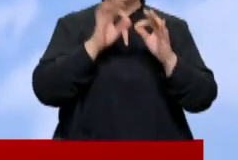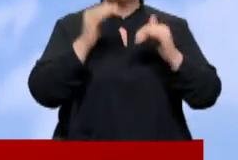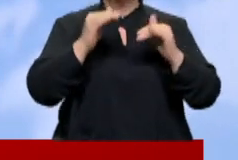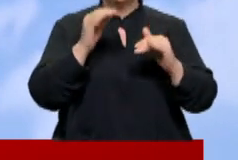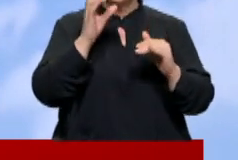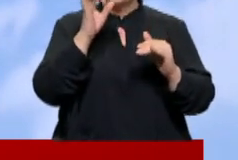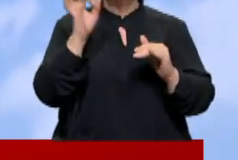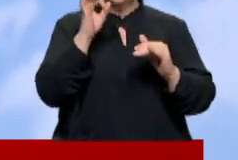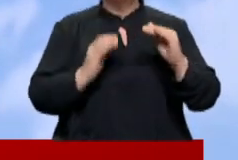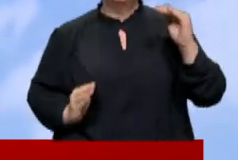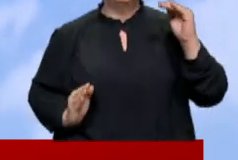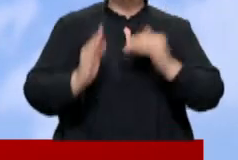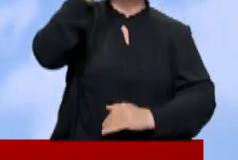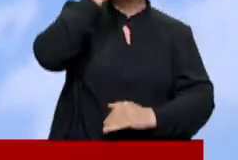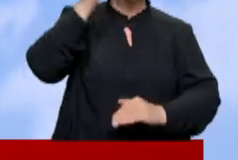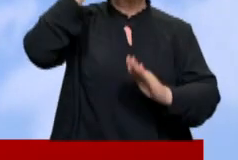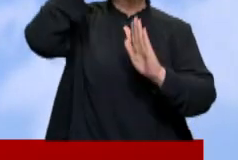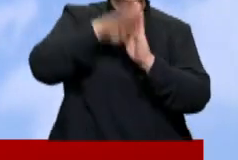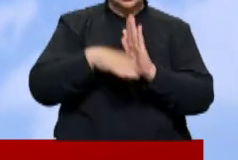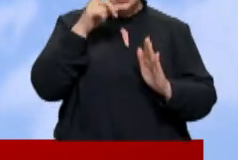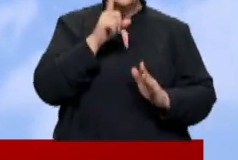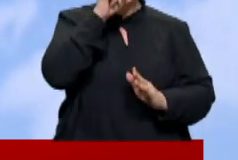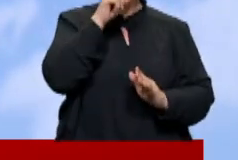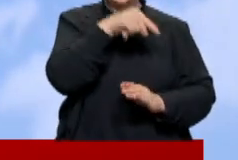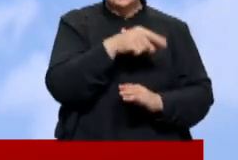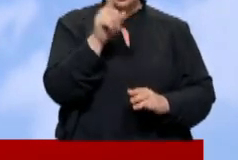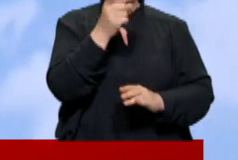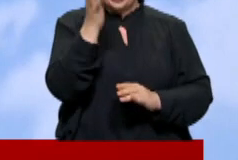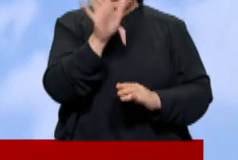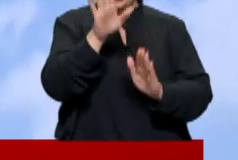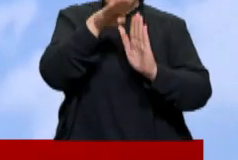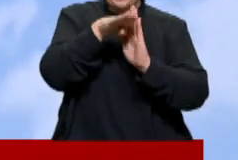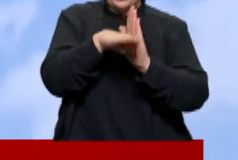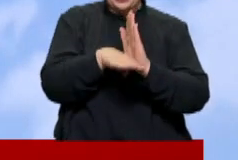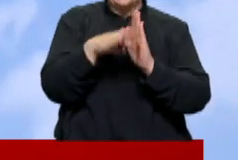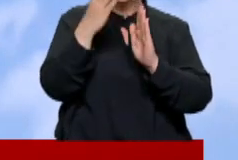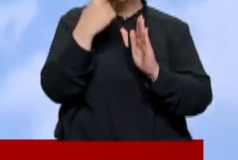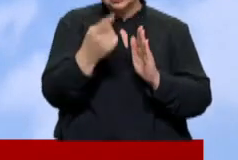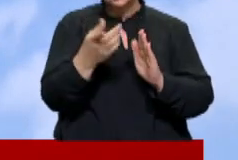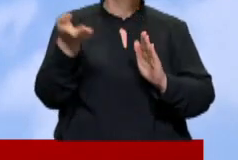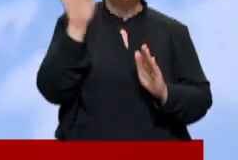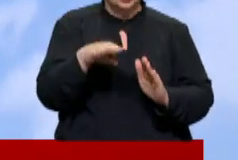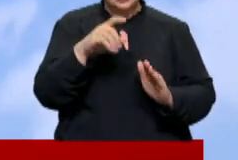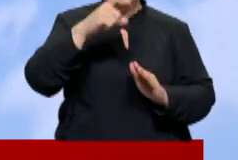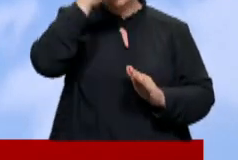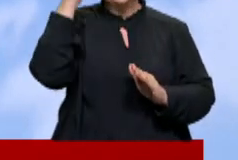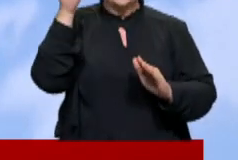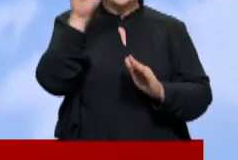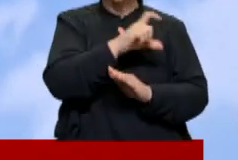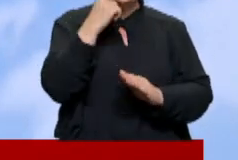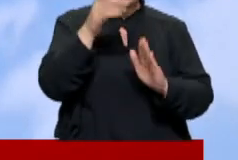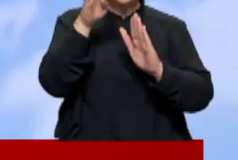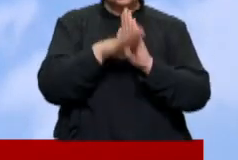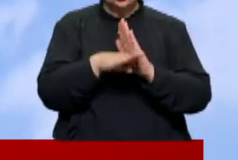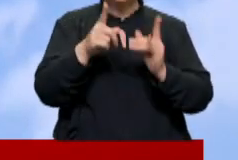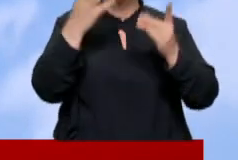Ocak'ta pik yapar sonra düşer dedi. Sonra Nisan'da %50'nin altında enflasyon pik yapar dedi. Sonra yaz aylarında düşer dedi.